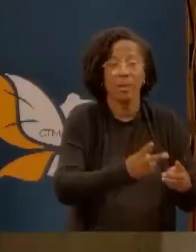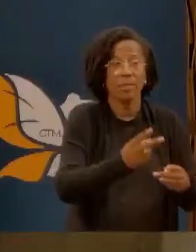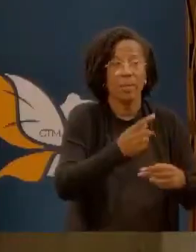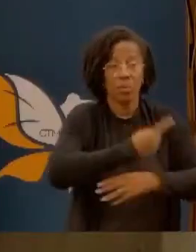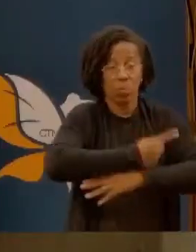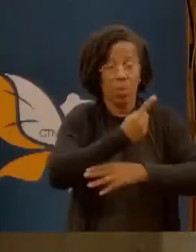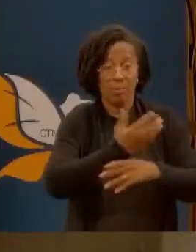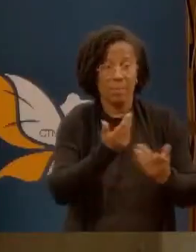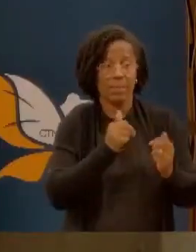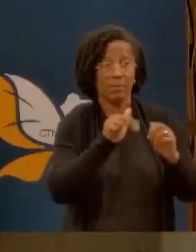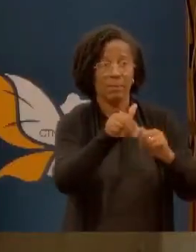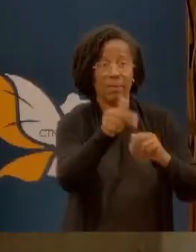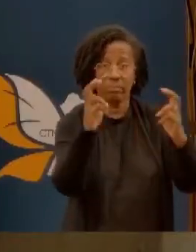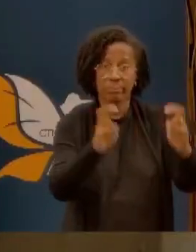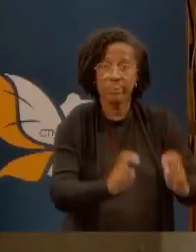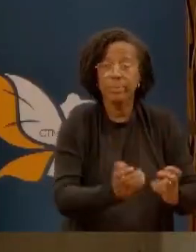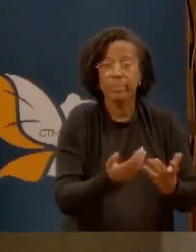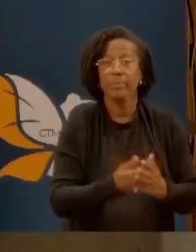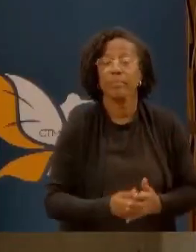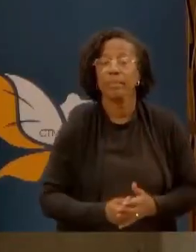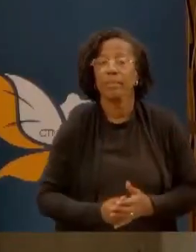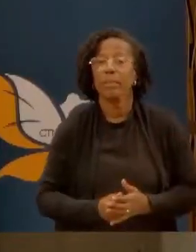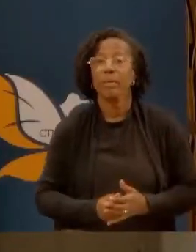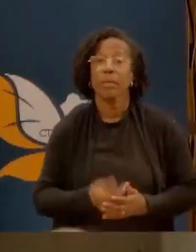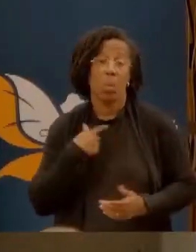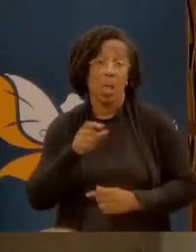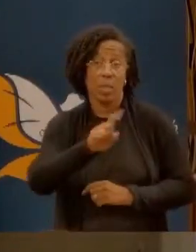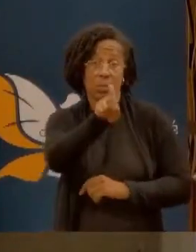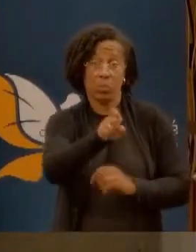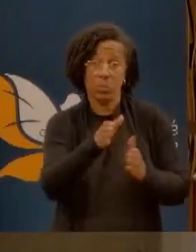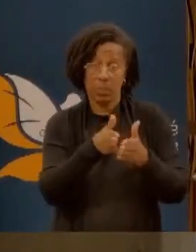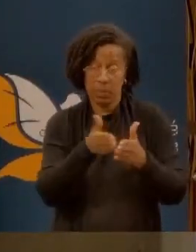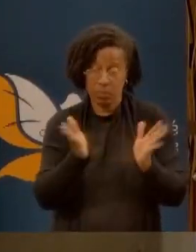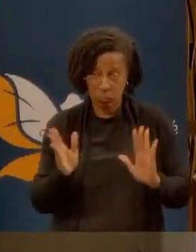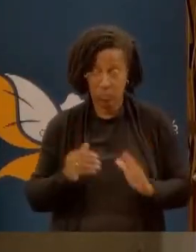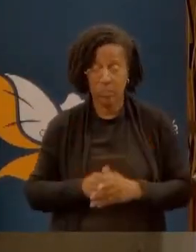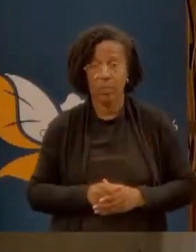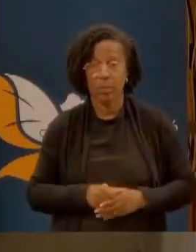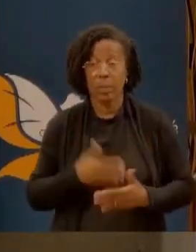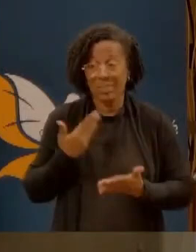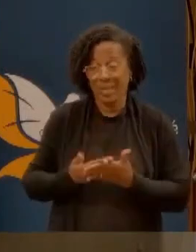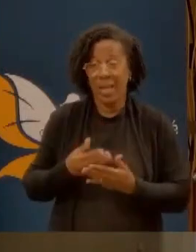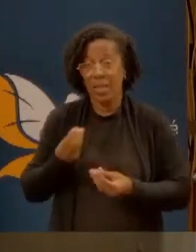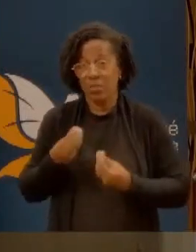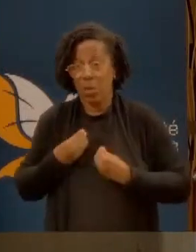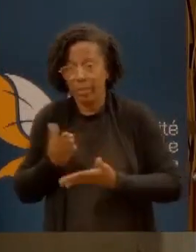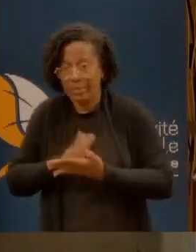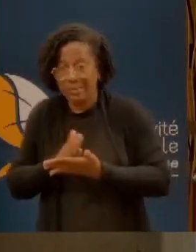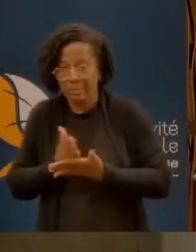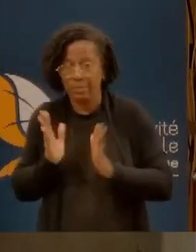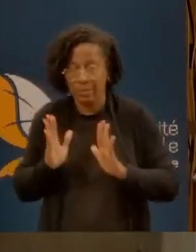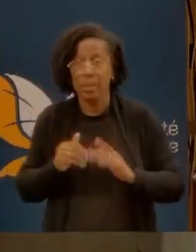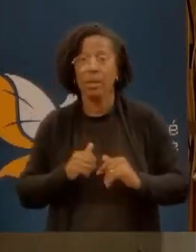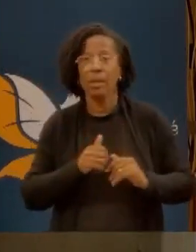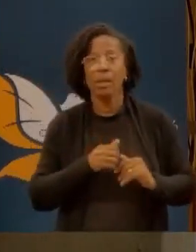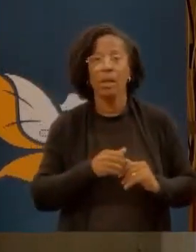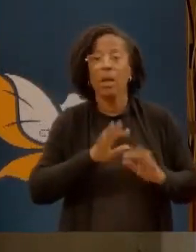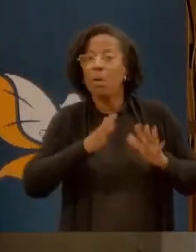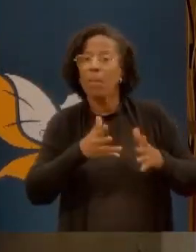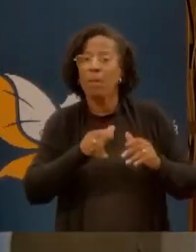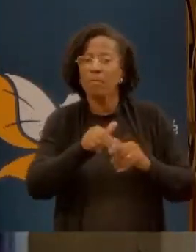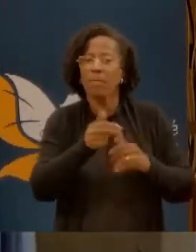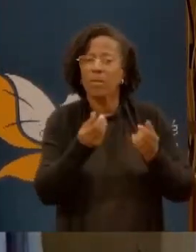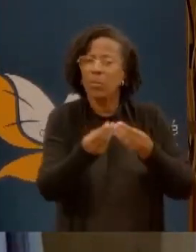diminuer. Alors, je pose cette question parce que c'est la réserve que nous avons. C'est comment allez-vous